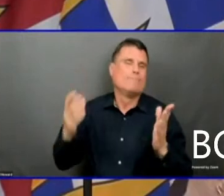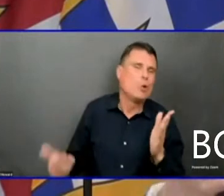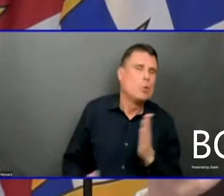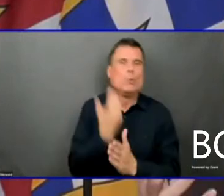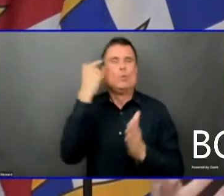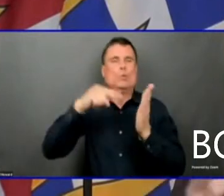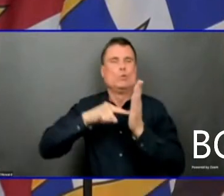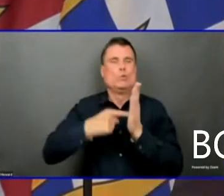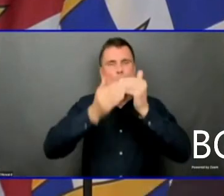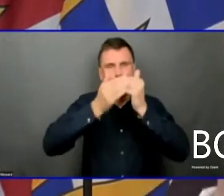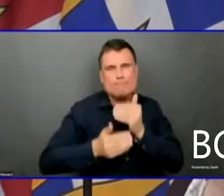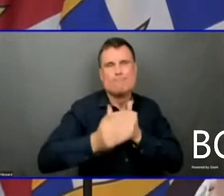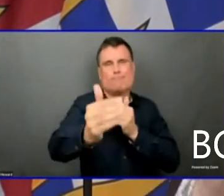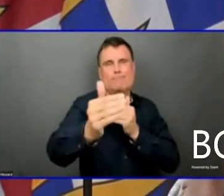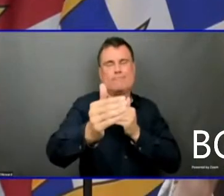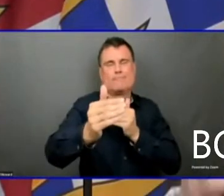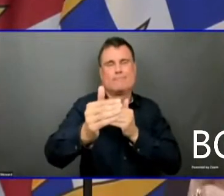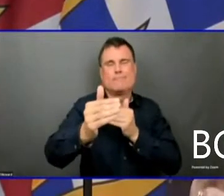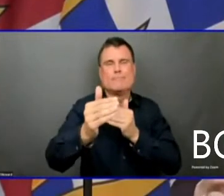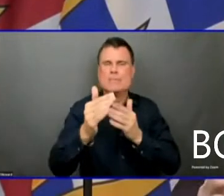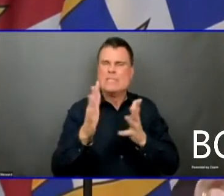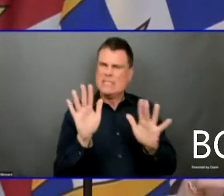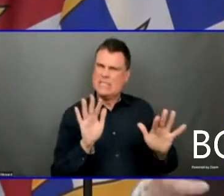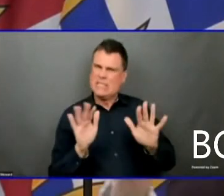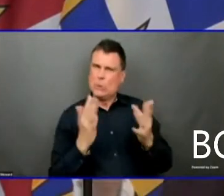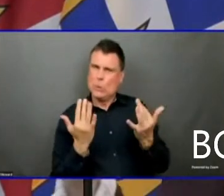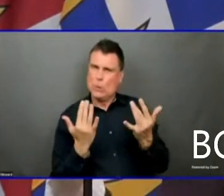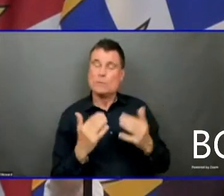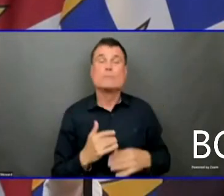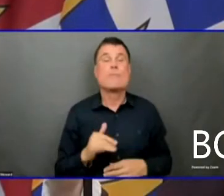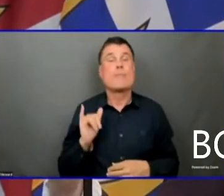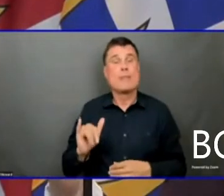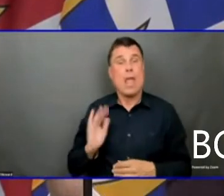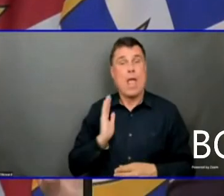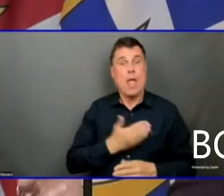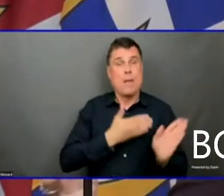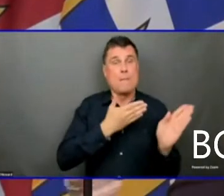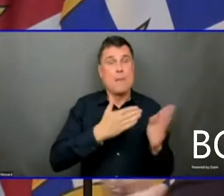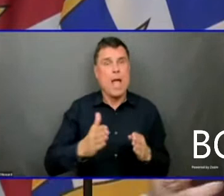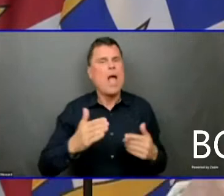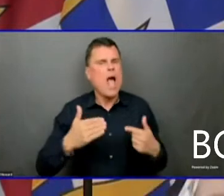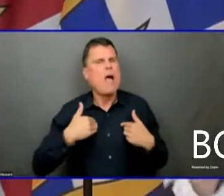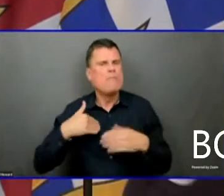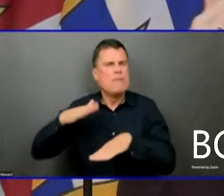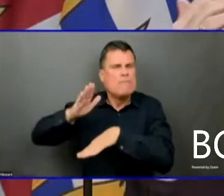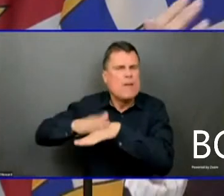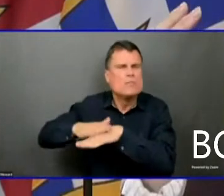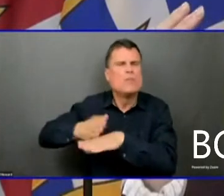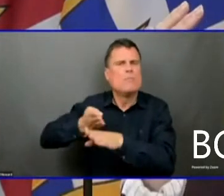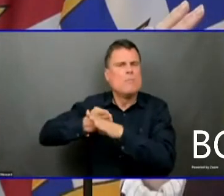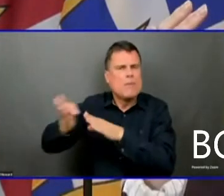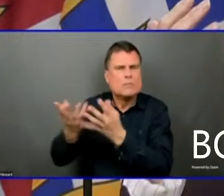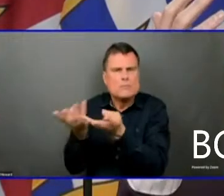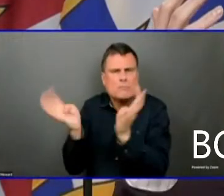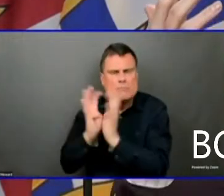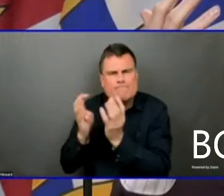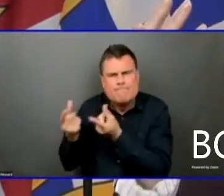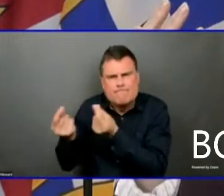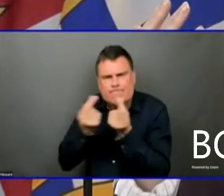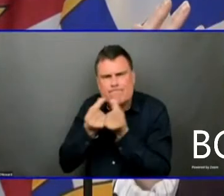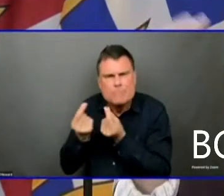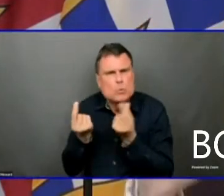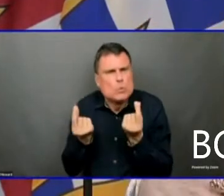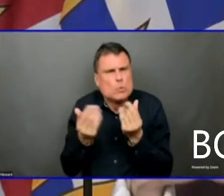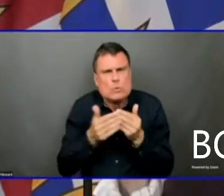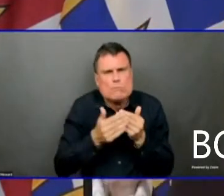启。那么同时在修改他们的行为规范。我们现在一定要看